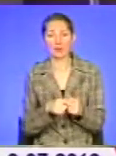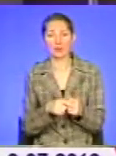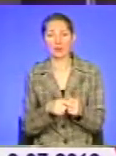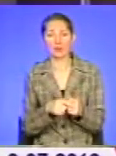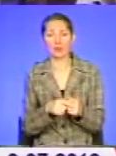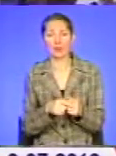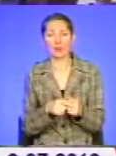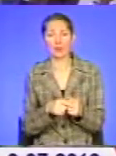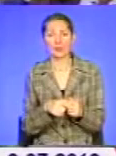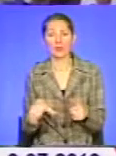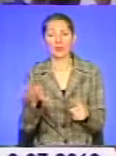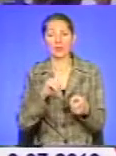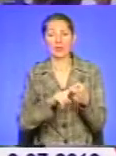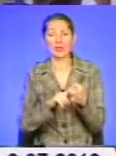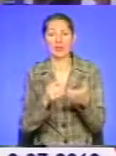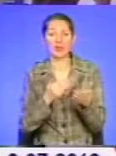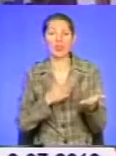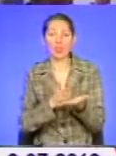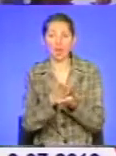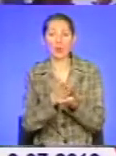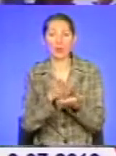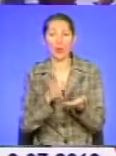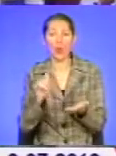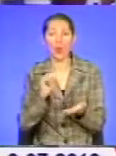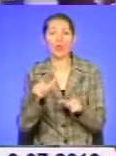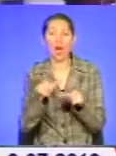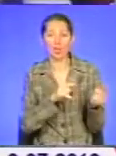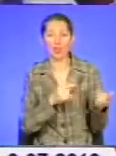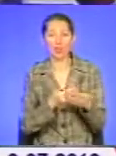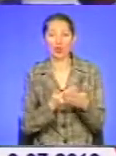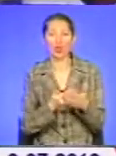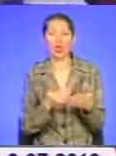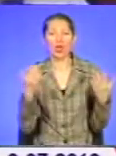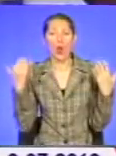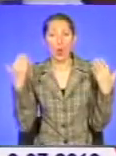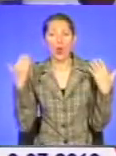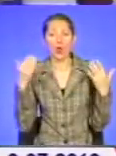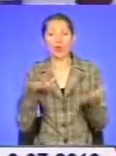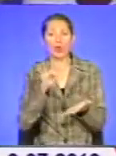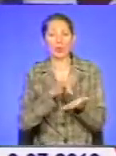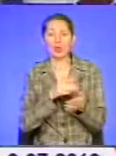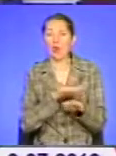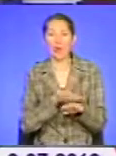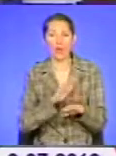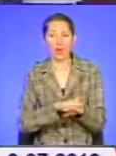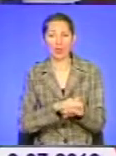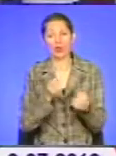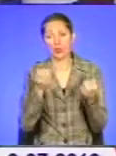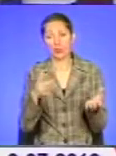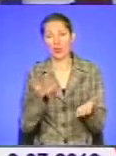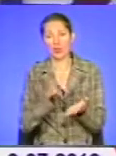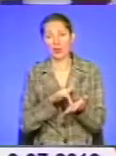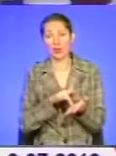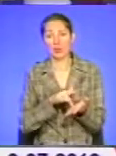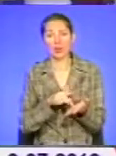дізнавалися? На удачу. Все залежить від напрямку. Куди їдеш? Якщо це якісь курортні міста, то це буде важче набагато, якщо такі звичайні, то це буде